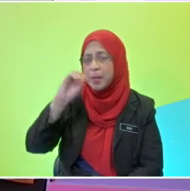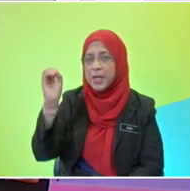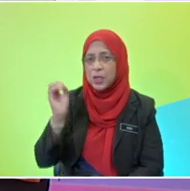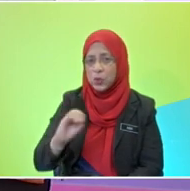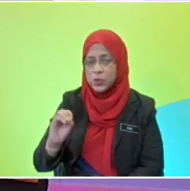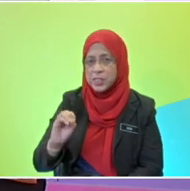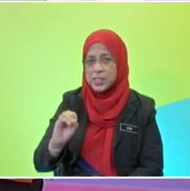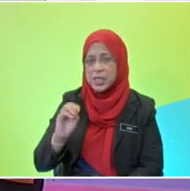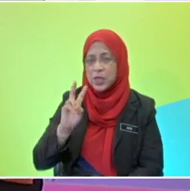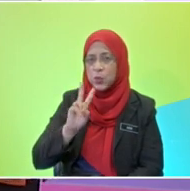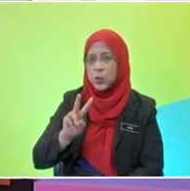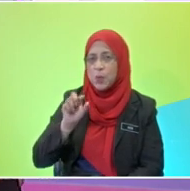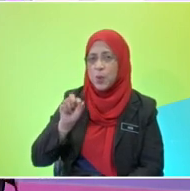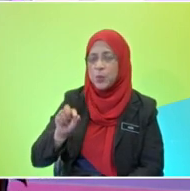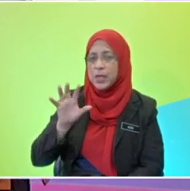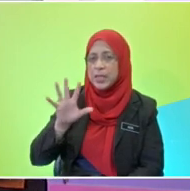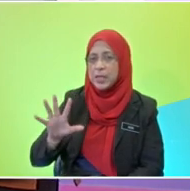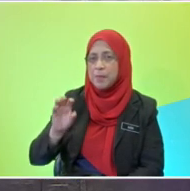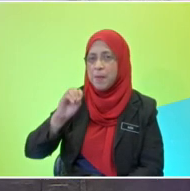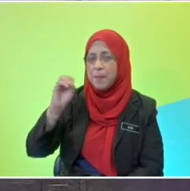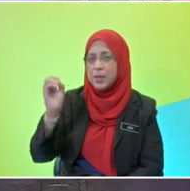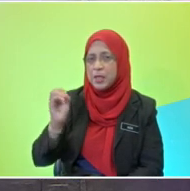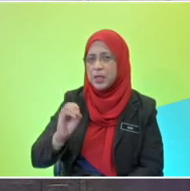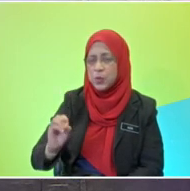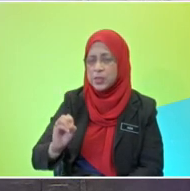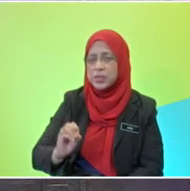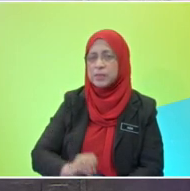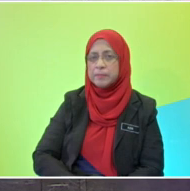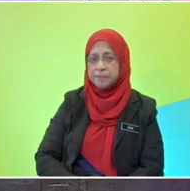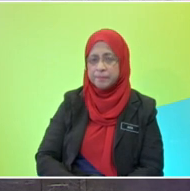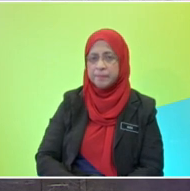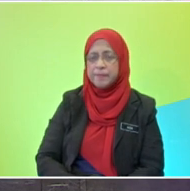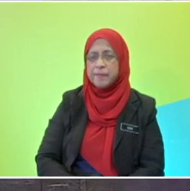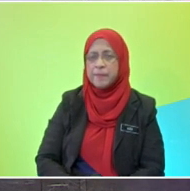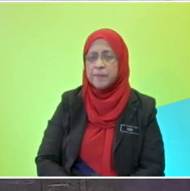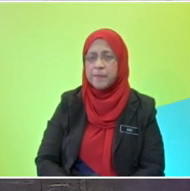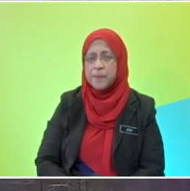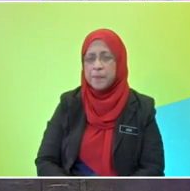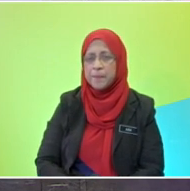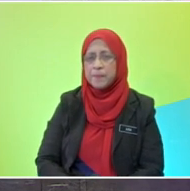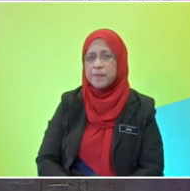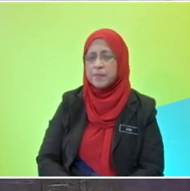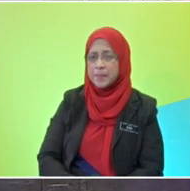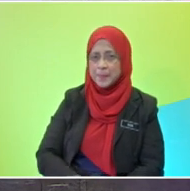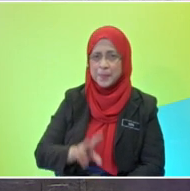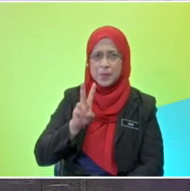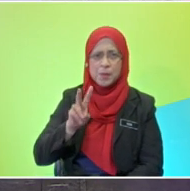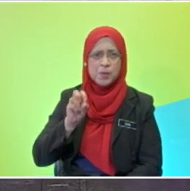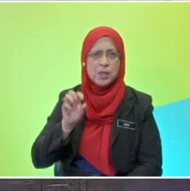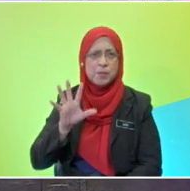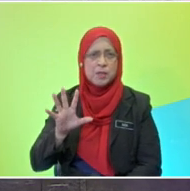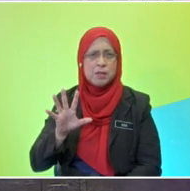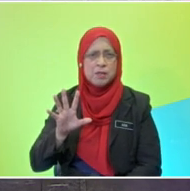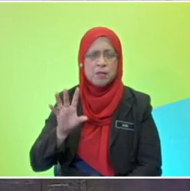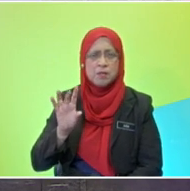dua perpuluhan 500 Ustaz Kalau yang ini 85 gram ke 80 kg